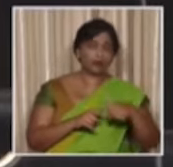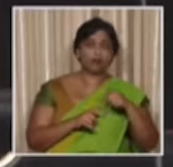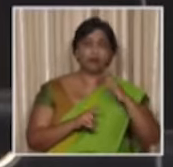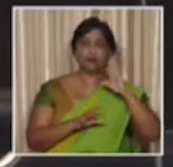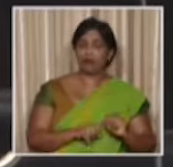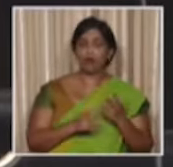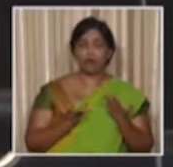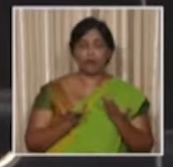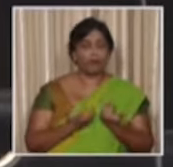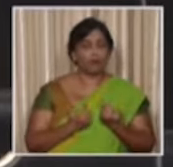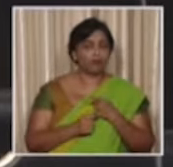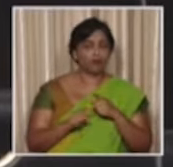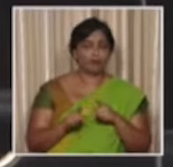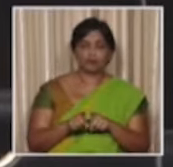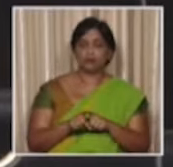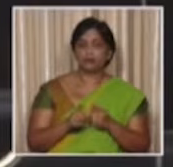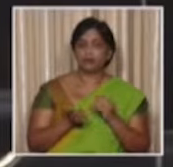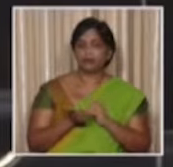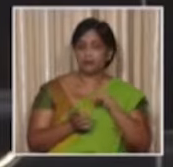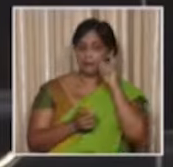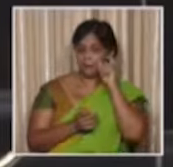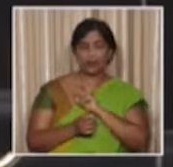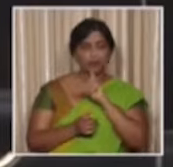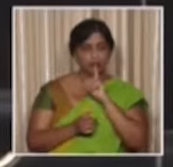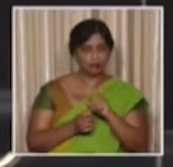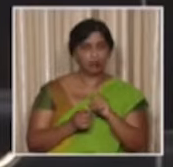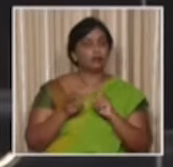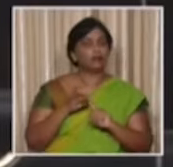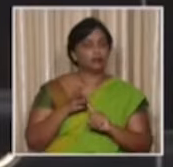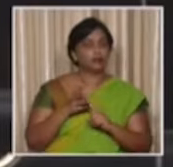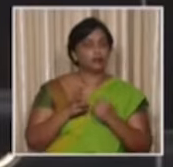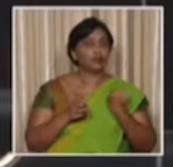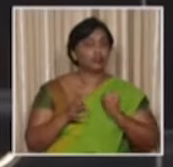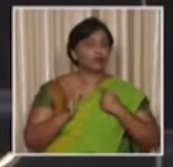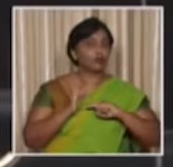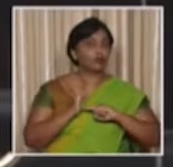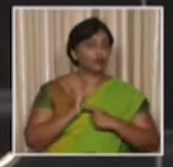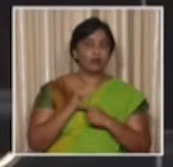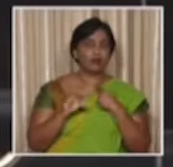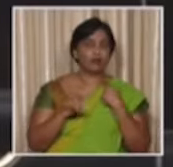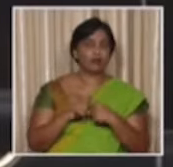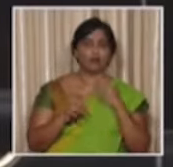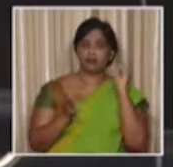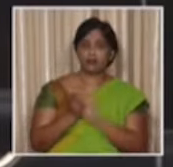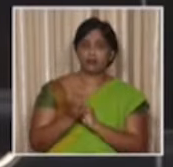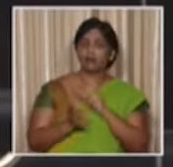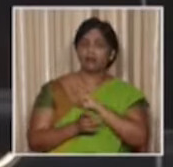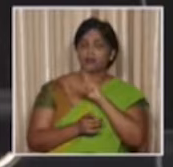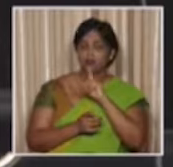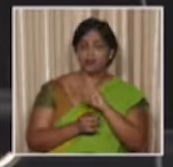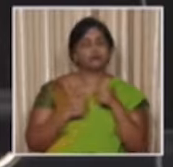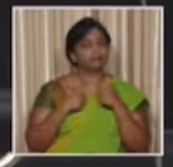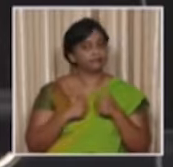ගේන්න වෙනවා කොහොමද? ඉතින් ඒ සම්බන්ධයෙන් නැවත සලකලා බලන්න කියලා කිව්වා. අනිත් එක වෛද්‍ය උපකරණ වලට ටැක්ස් එක ගහනවා. දැන් උන් කියන්නේ